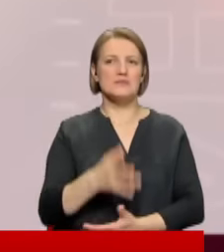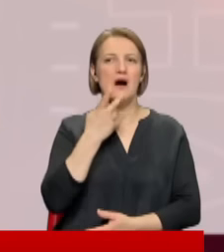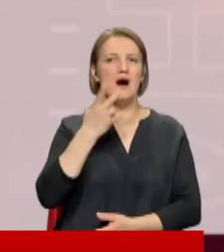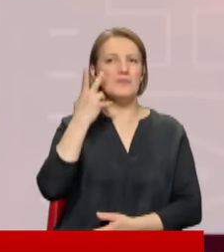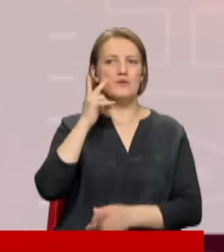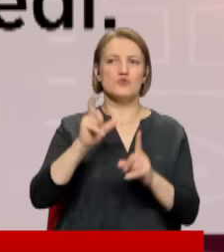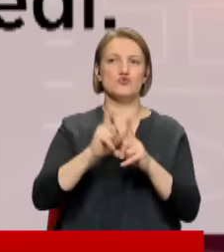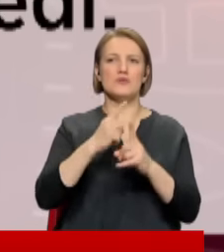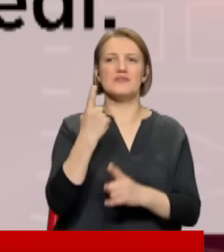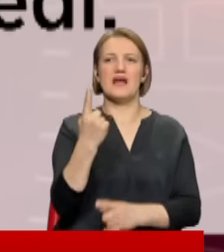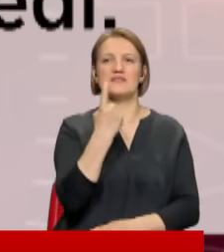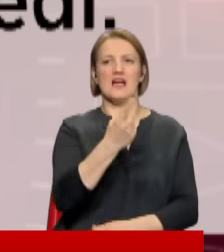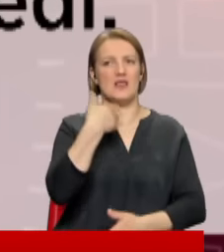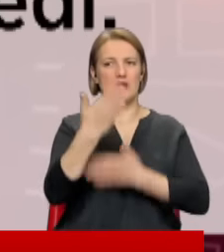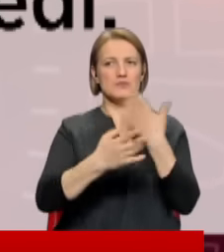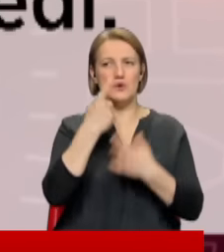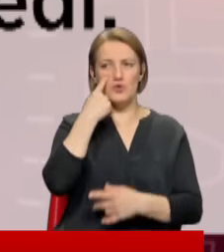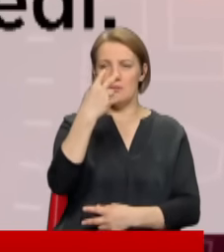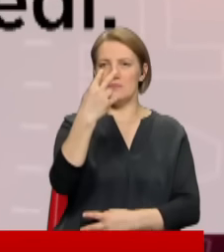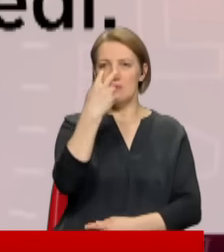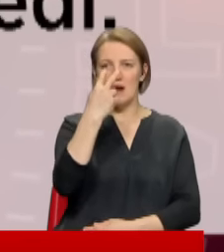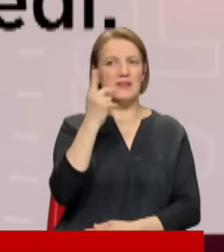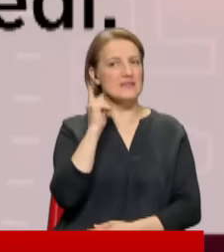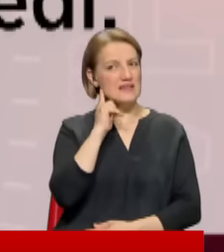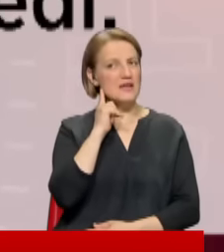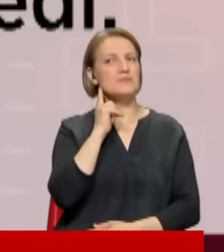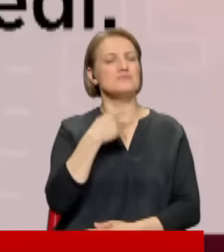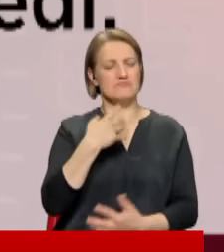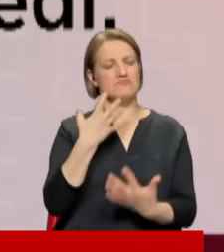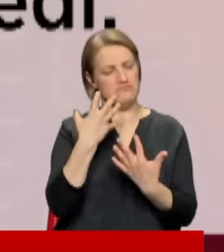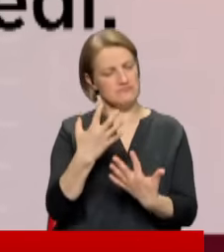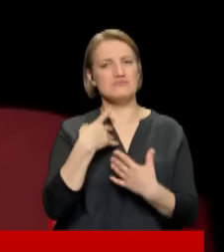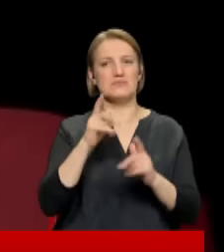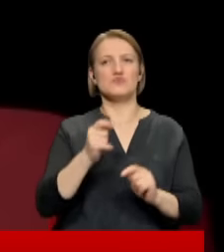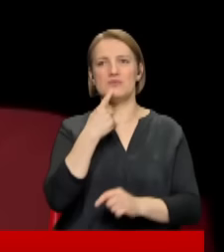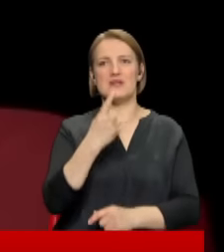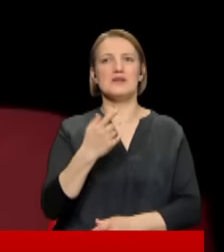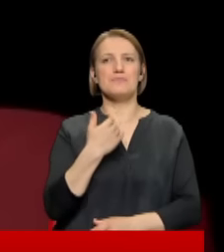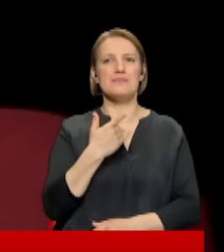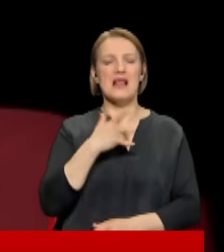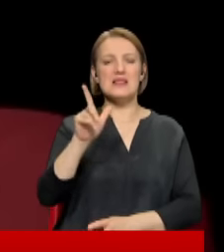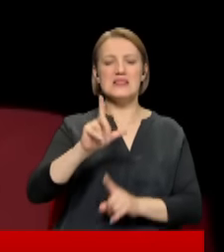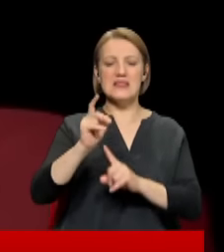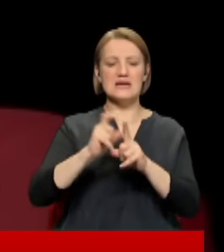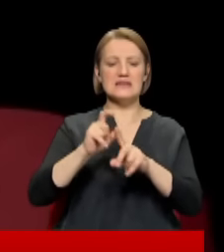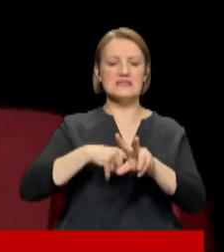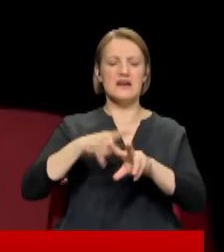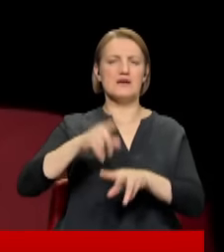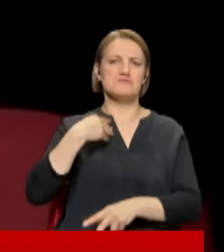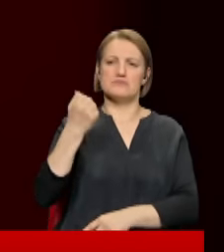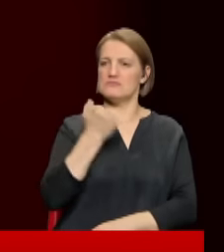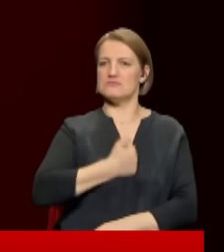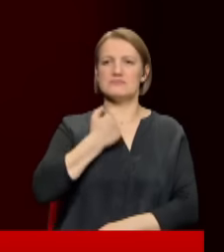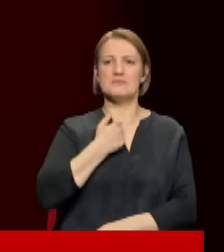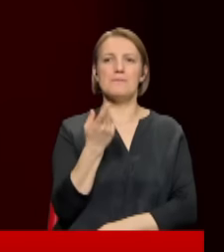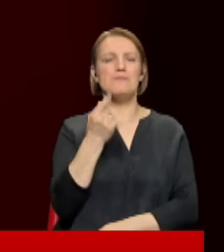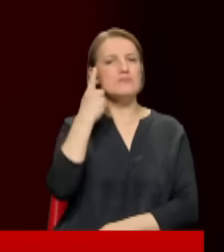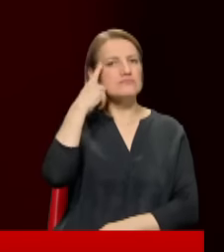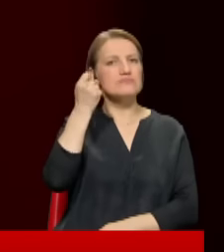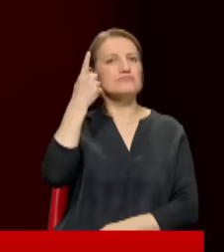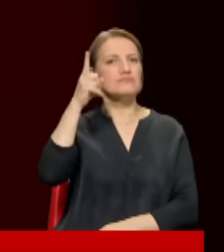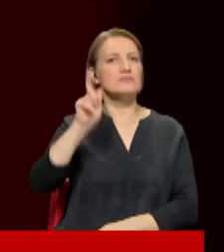Ablalarımın durumunu tek tek anlattım. Gözümün içine bakarak dinleyip ilgileneceğini söyledi. Ben Lidyalara çok kızgınım. Parayı